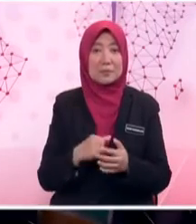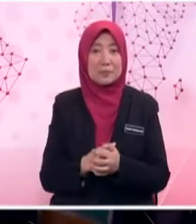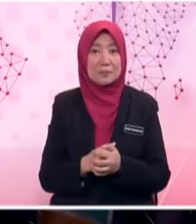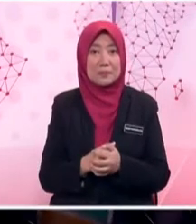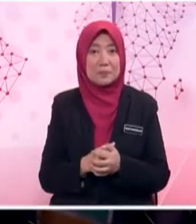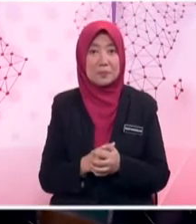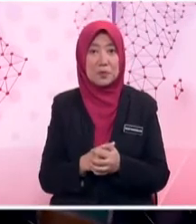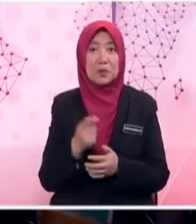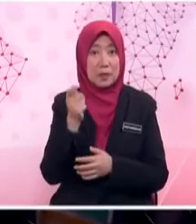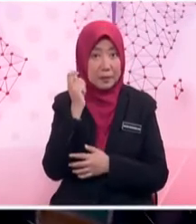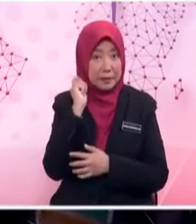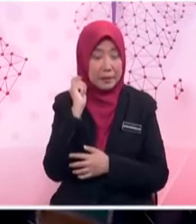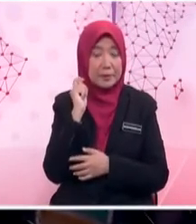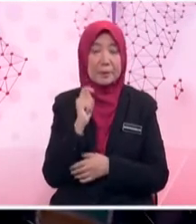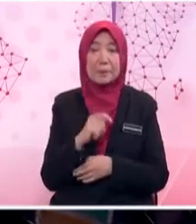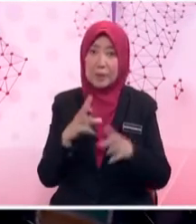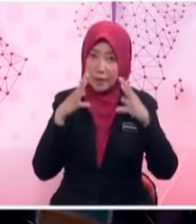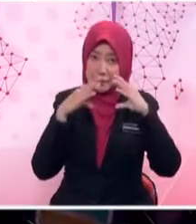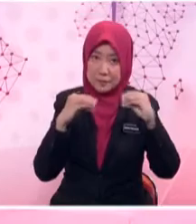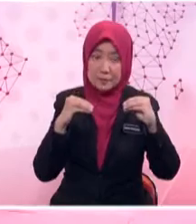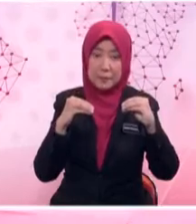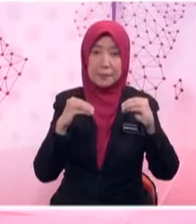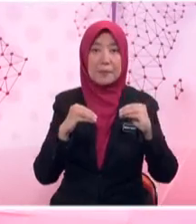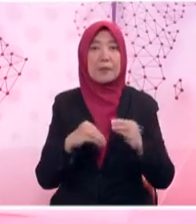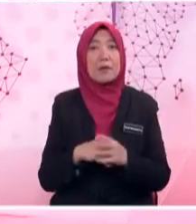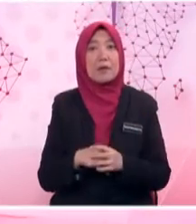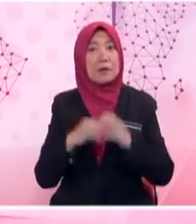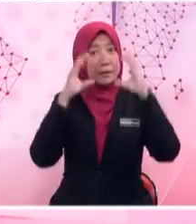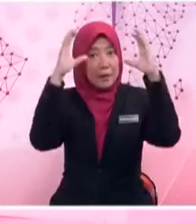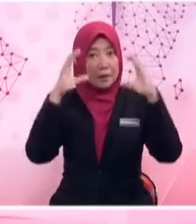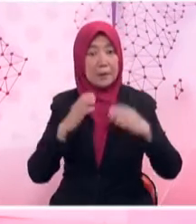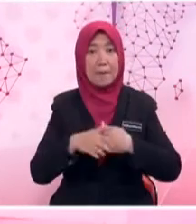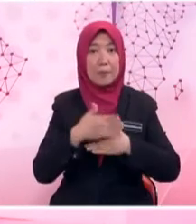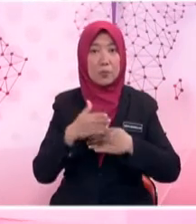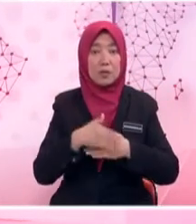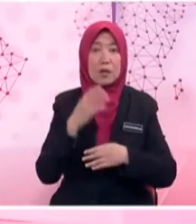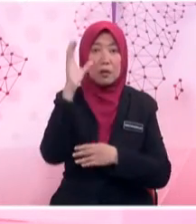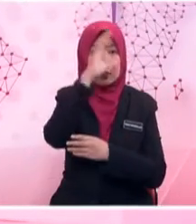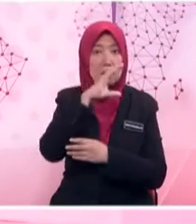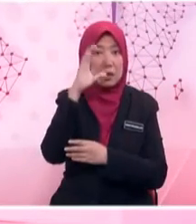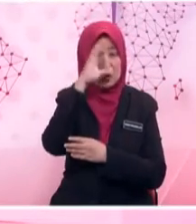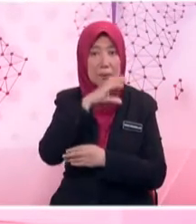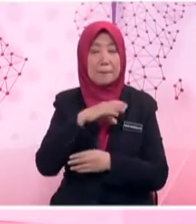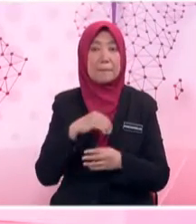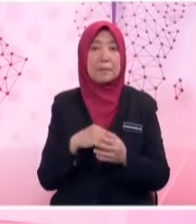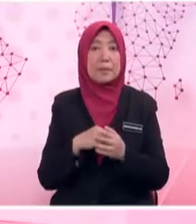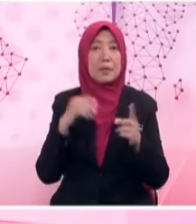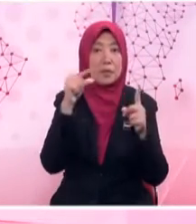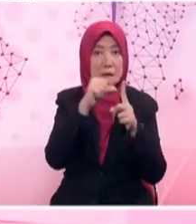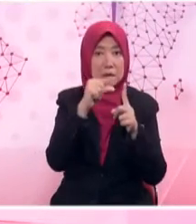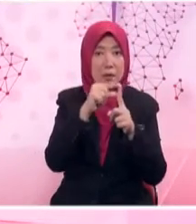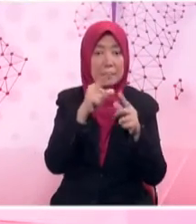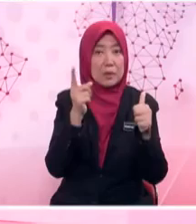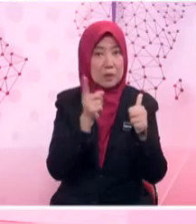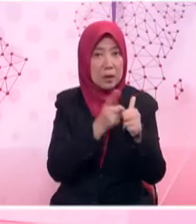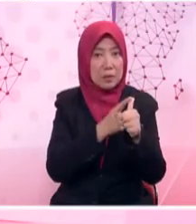beri kita beberapa tips di mana untuk mudahkan kita cari ayat pertama yang bermula dengan huruf besar, ayat terakhir dengan